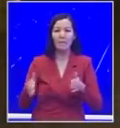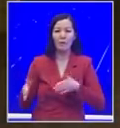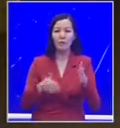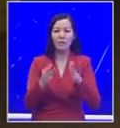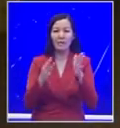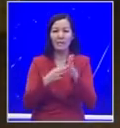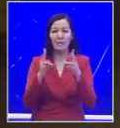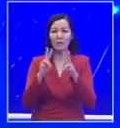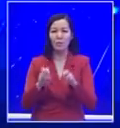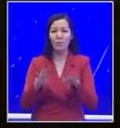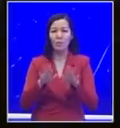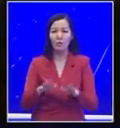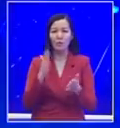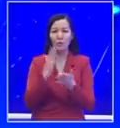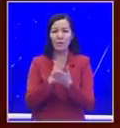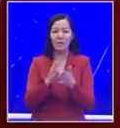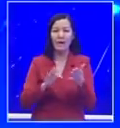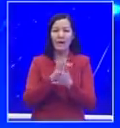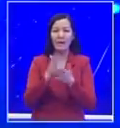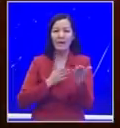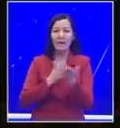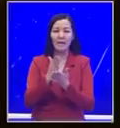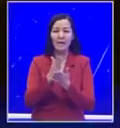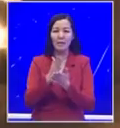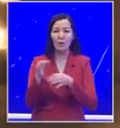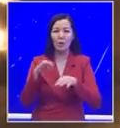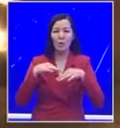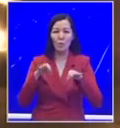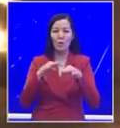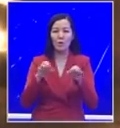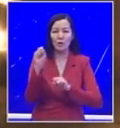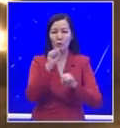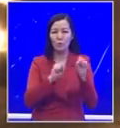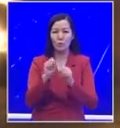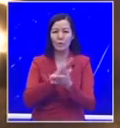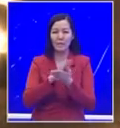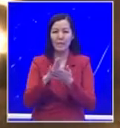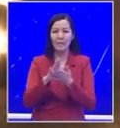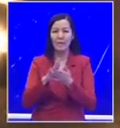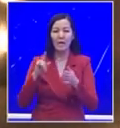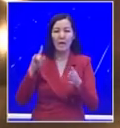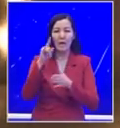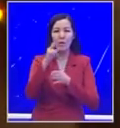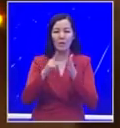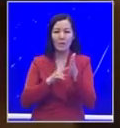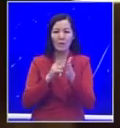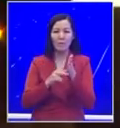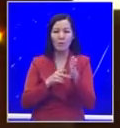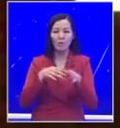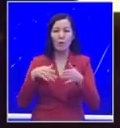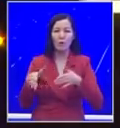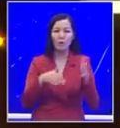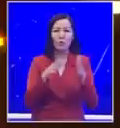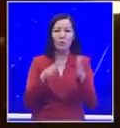бекет орнатылады. Қалаға кіретін көліктер дезинфекцияланады. Қала аралық әуе және көлік қатынастары тоқтатылады. Діни нысандар,